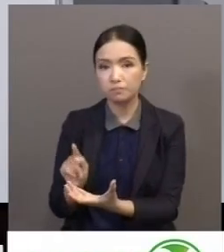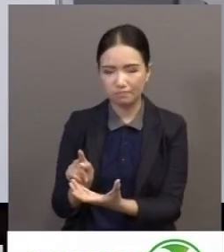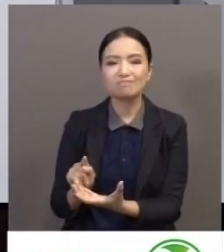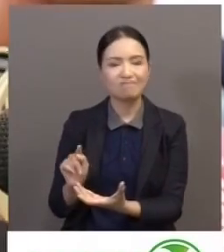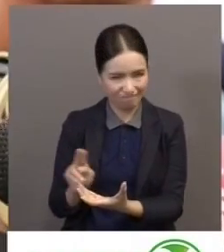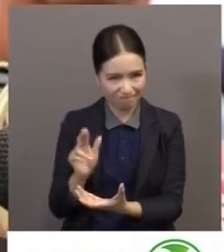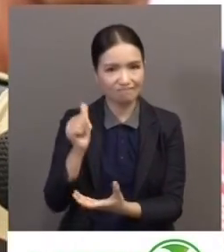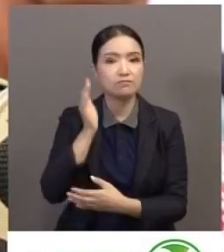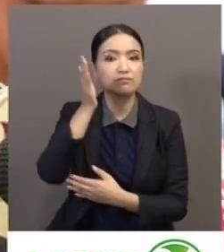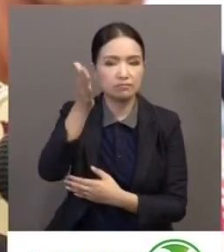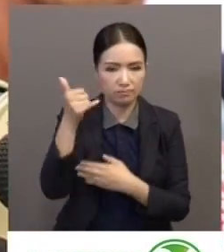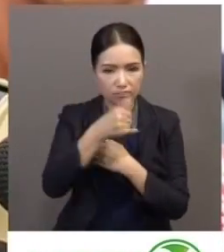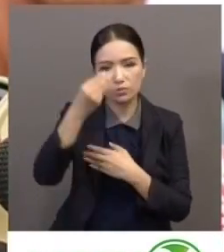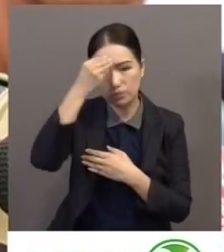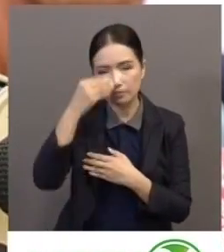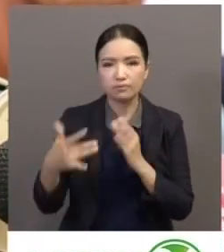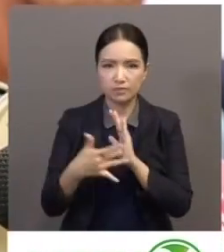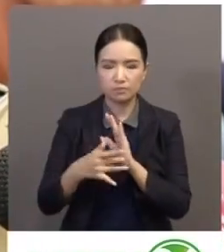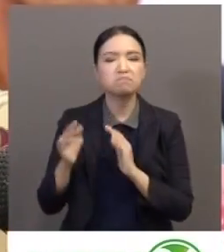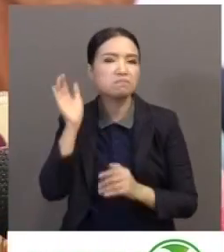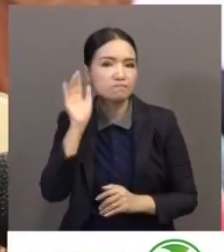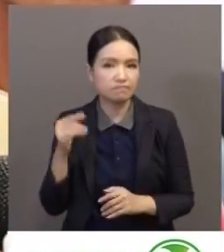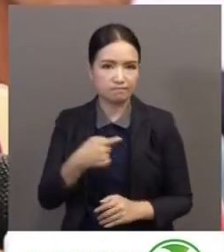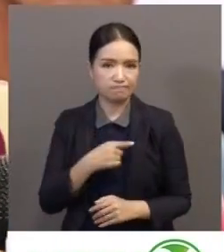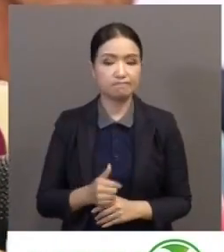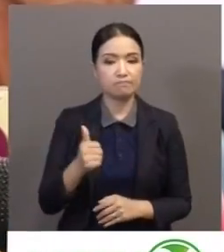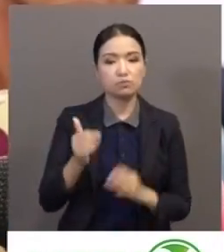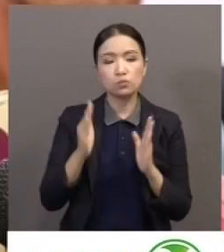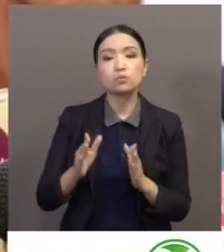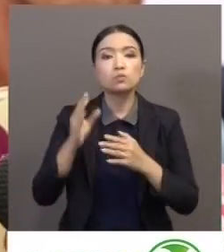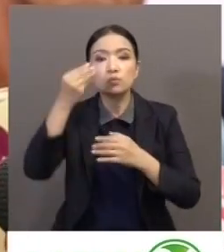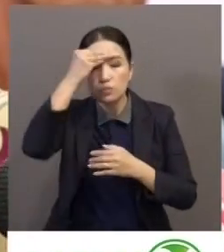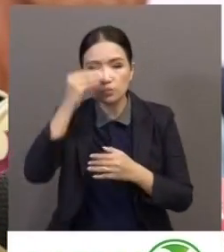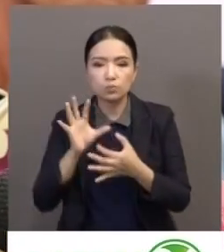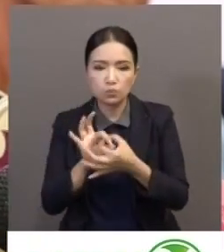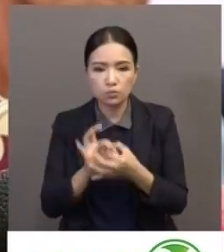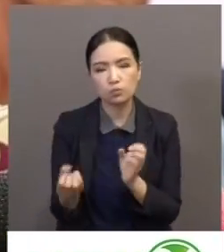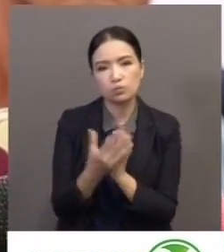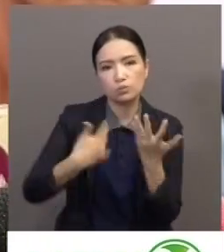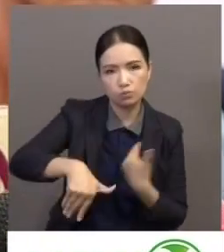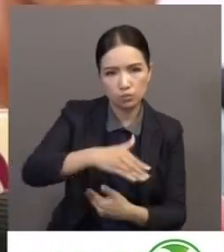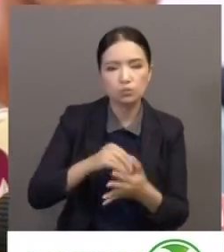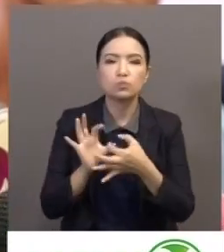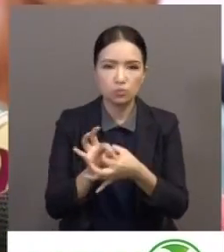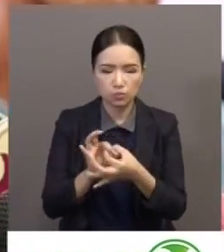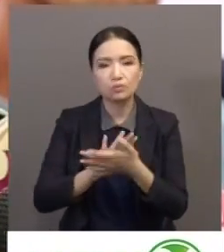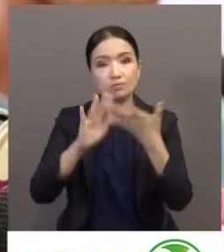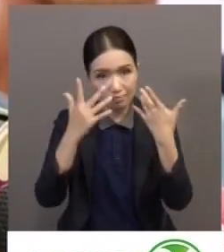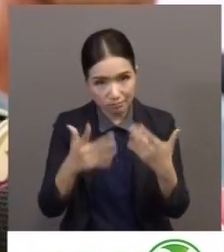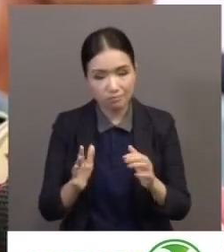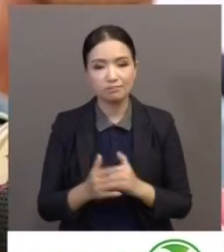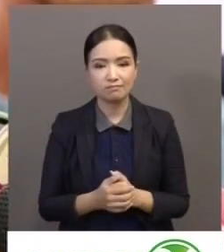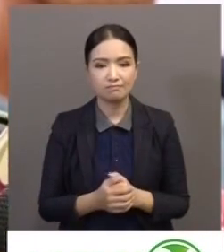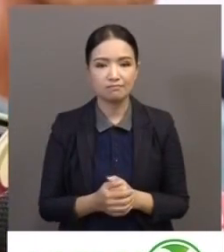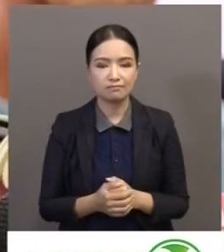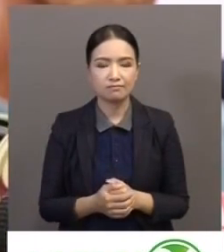ากในประเทศญี่ปุ่นนะครับเป็นเทคโนโลยีที่ค่อนข้างไว้ใจได้เพราะคนญี่ปุ่นเขาก็ห่วงเรื่องของผลกระทบกับสิ่งแวดล้อมค่อนข้างมากนะครับแต่เขาจะ